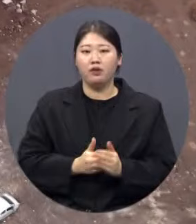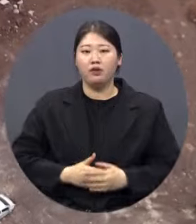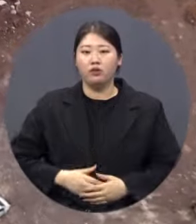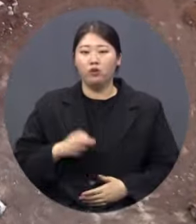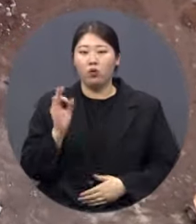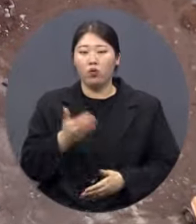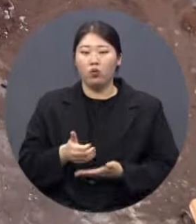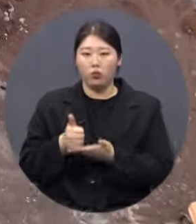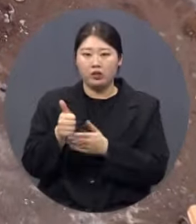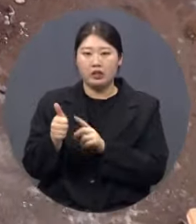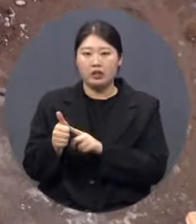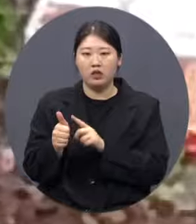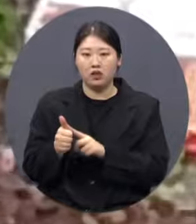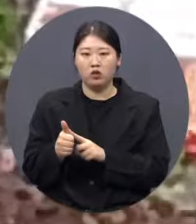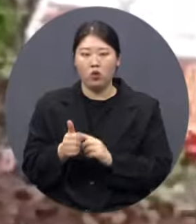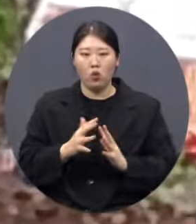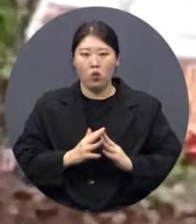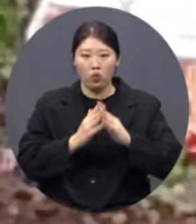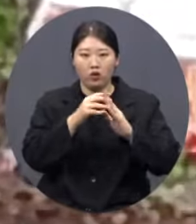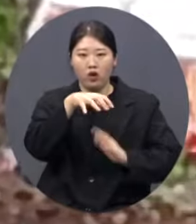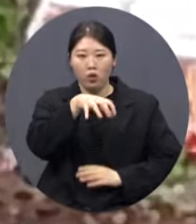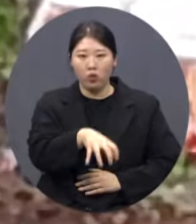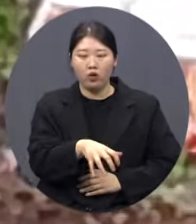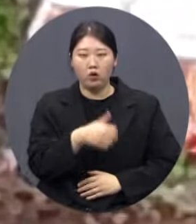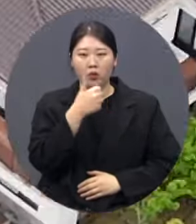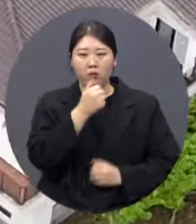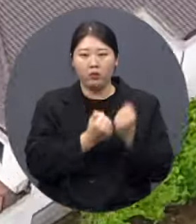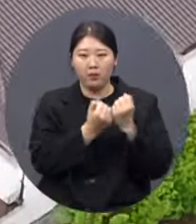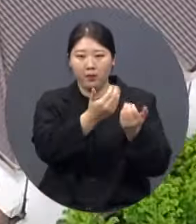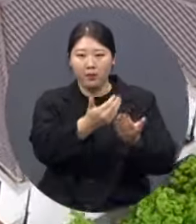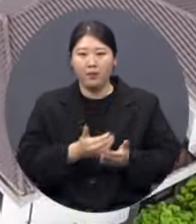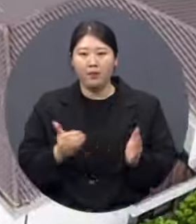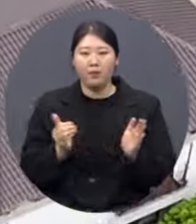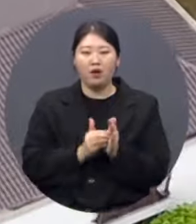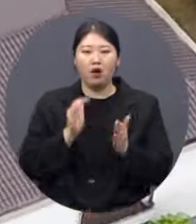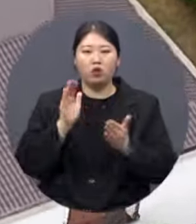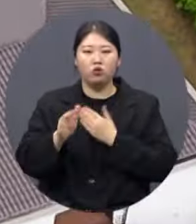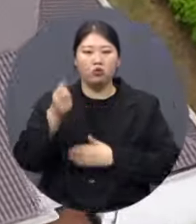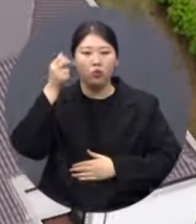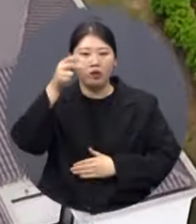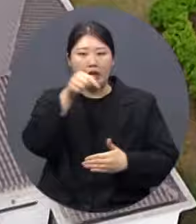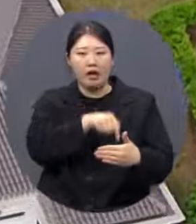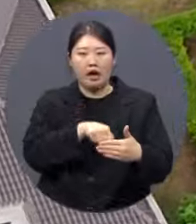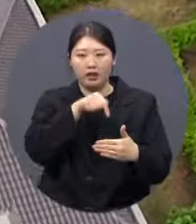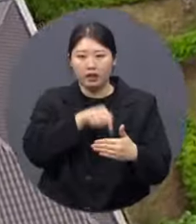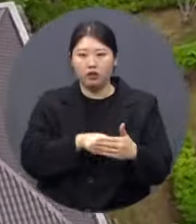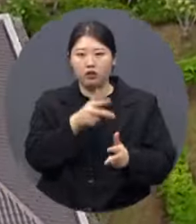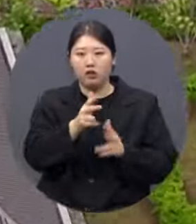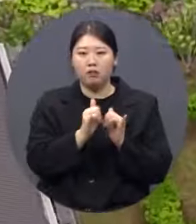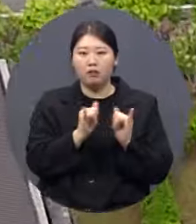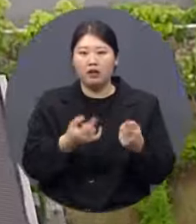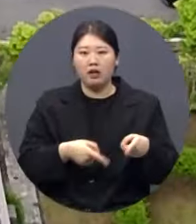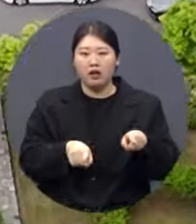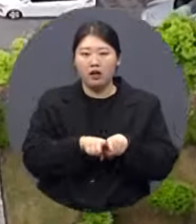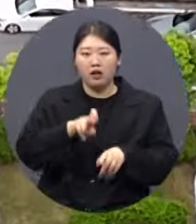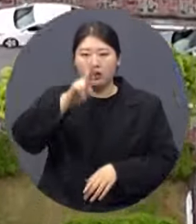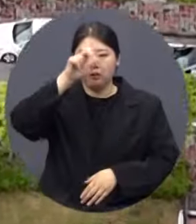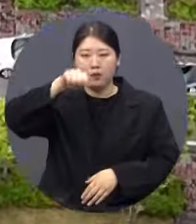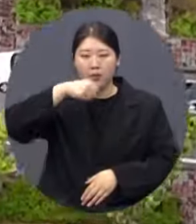오영훈 지사는 공사현장에서 브리핑을 받은 뒤 콘도 객실 안에서 사업자와 점심식사를